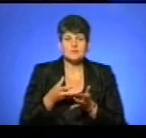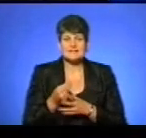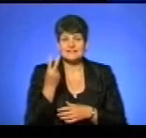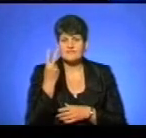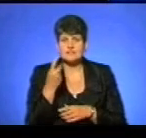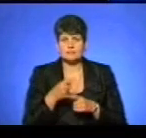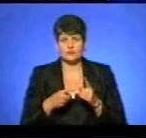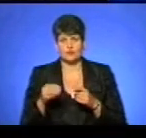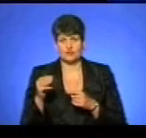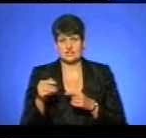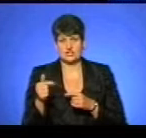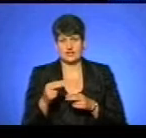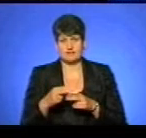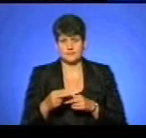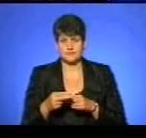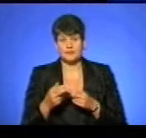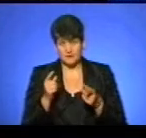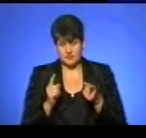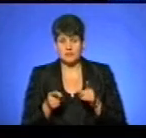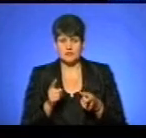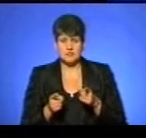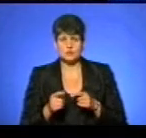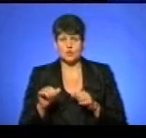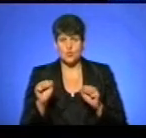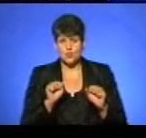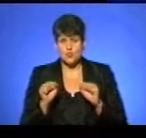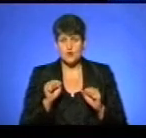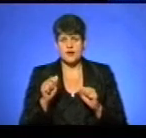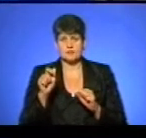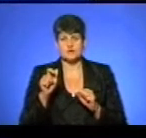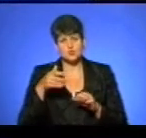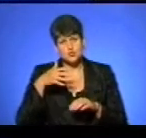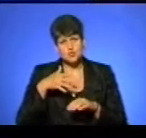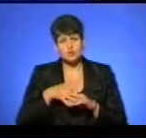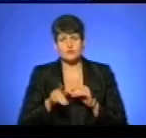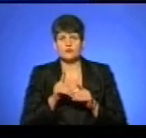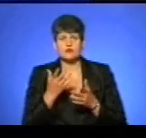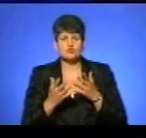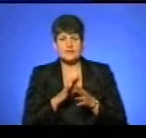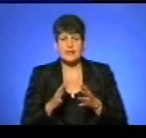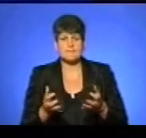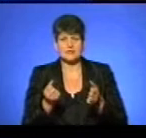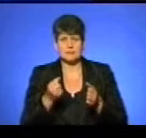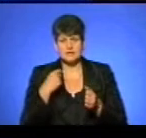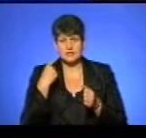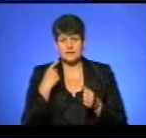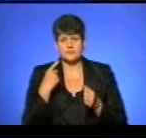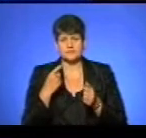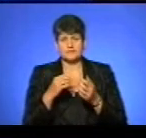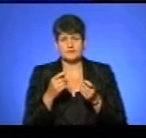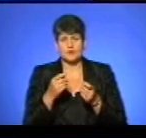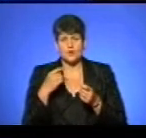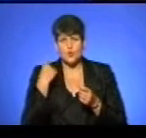тисячі гривень. Дійсно, уряд зрозумів, що якщо не підтримати особисті селянські господарства,